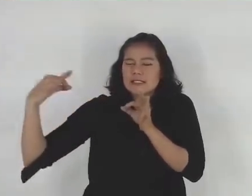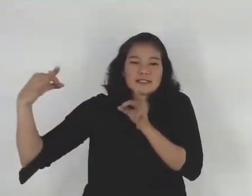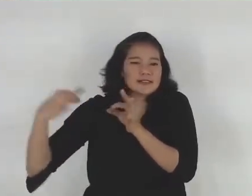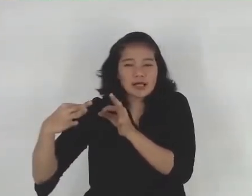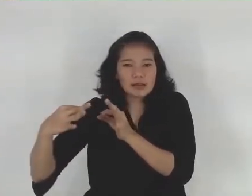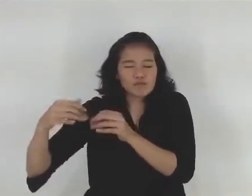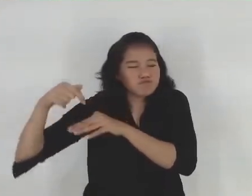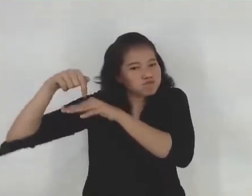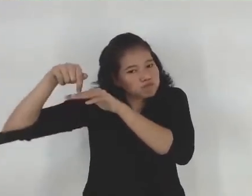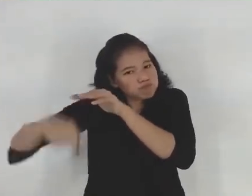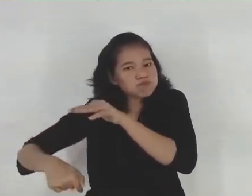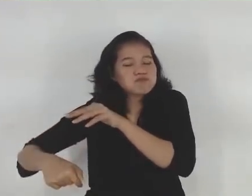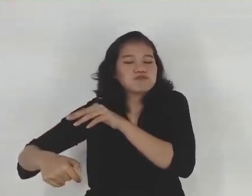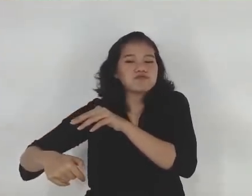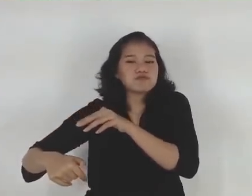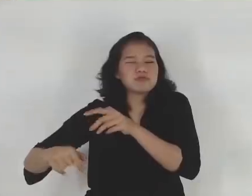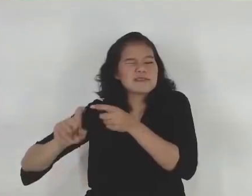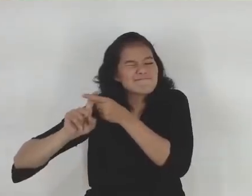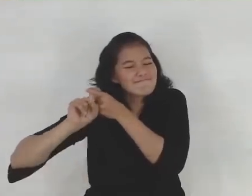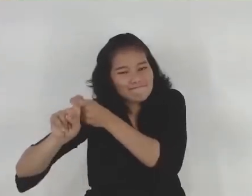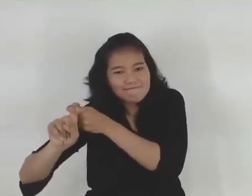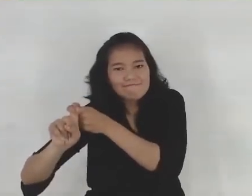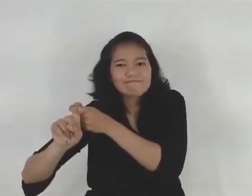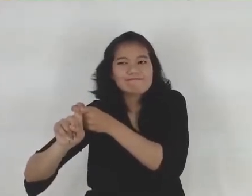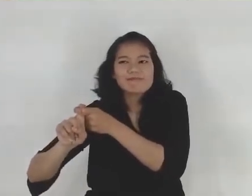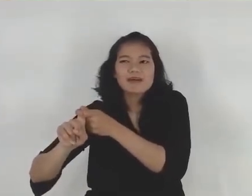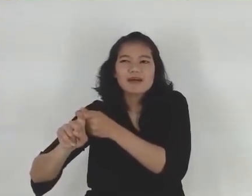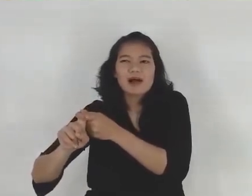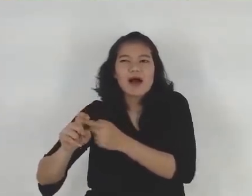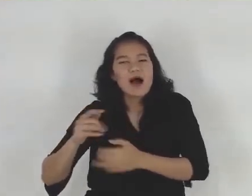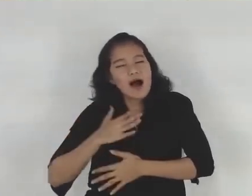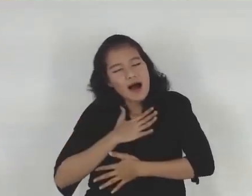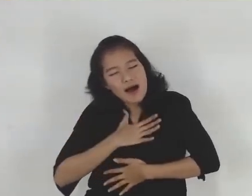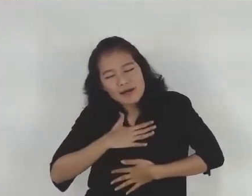intim Semakin Dekat Semakin hangat